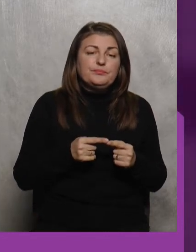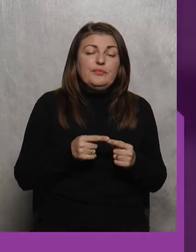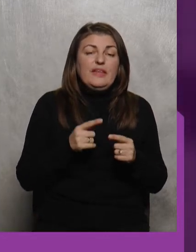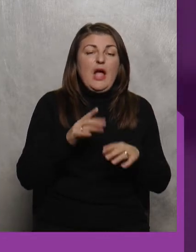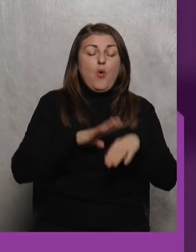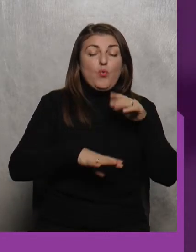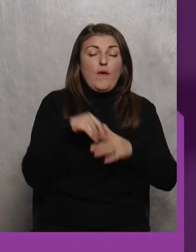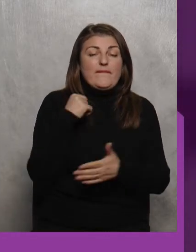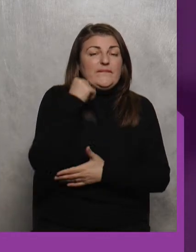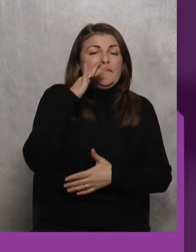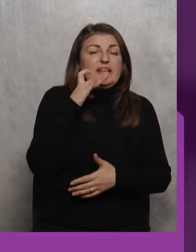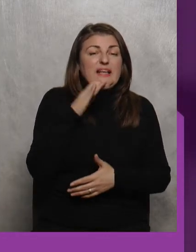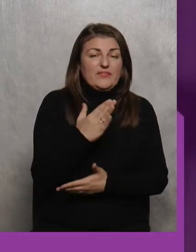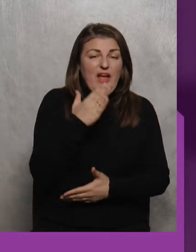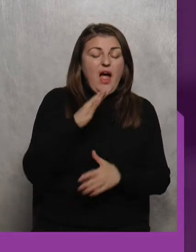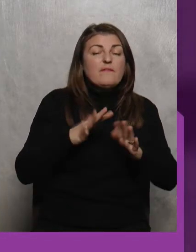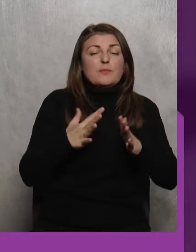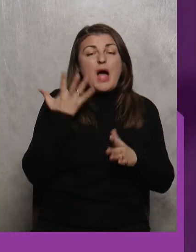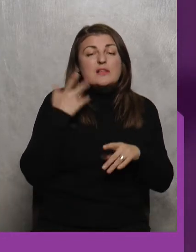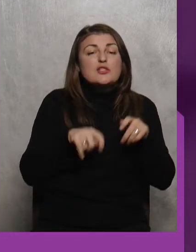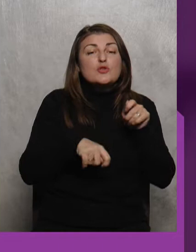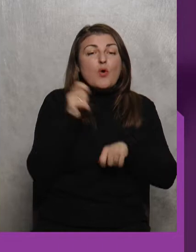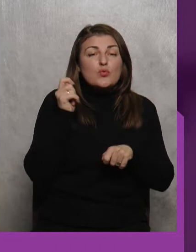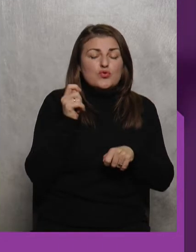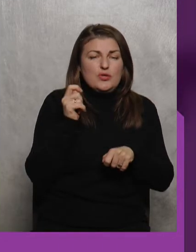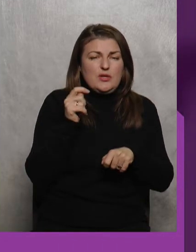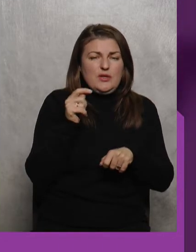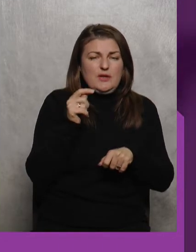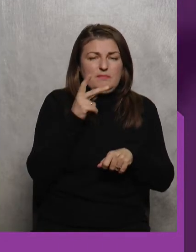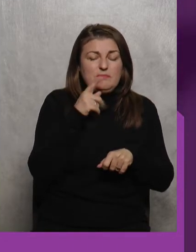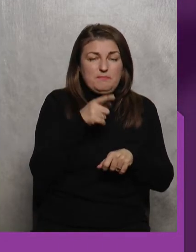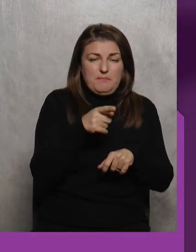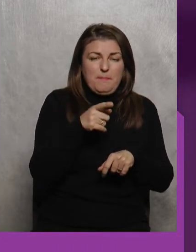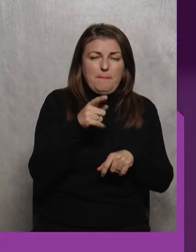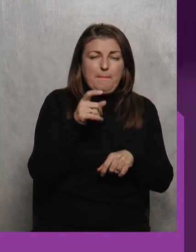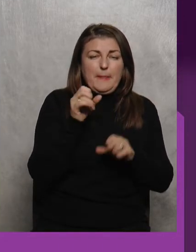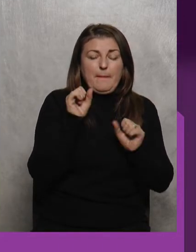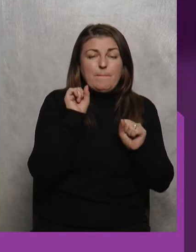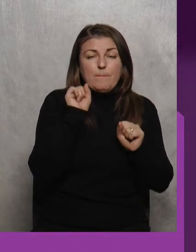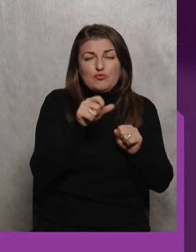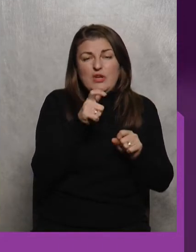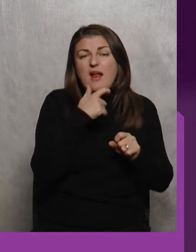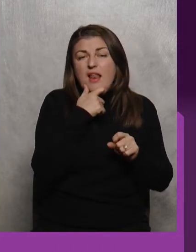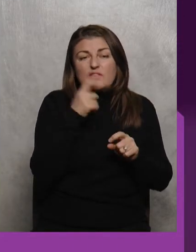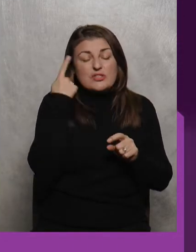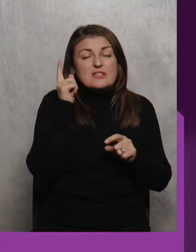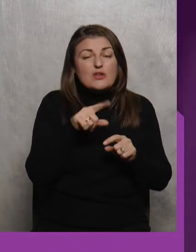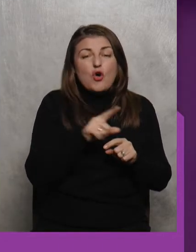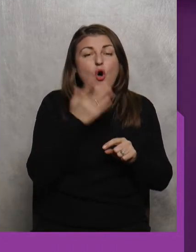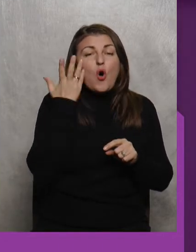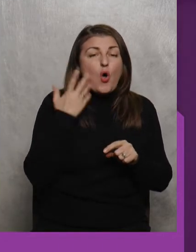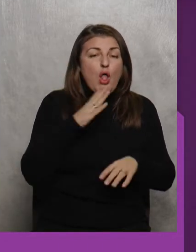відрив руки, коли відбувається тільки з порушенням слуху. Це ми, може, побачимо, а може, щоб вже глядачі знали, що